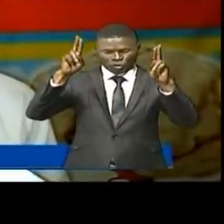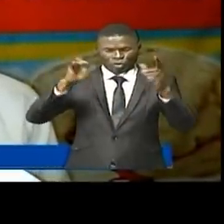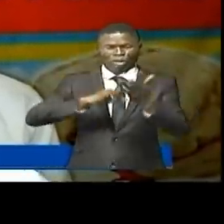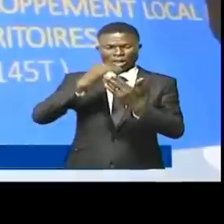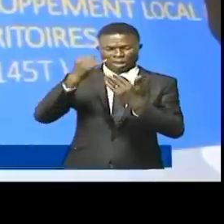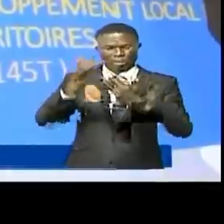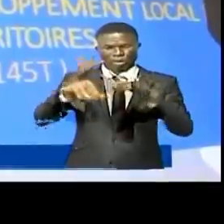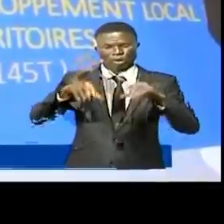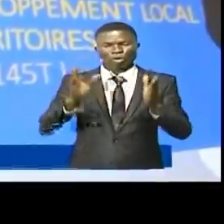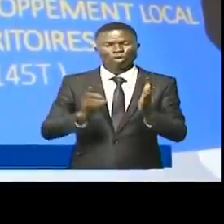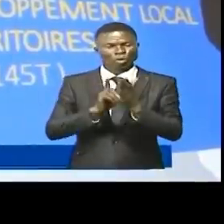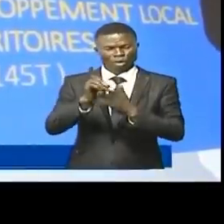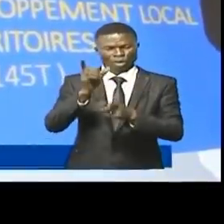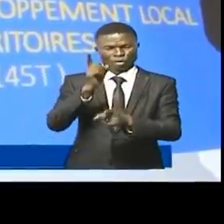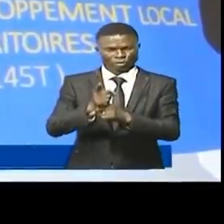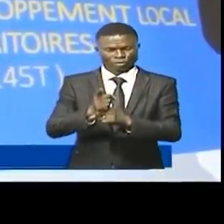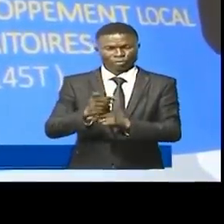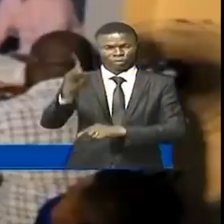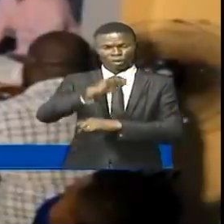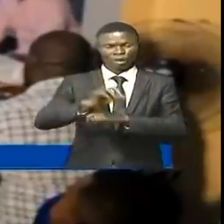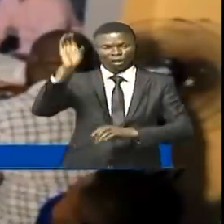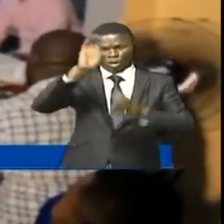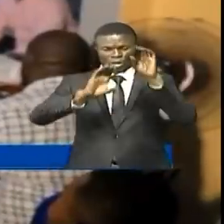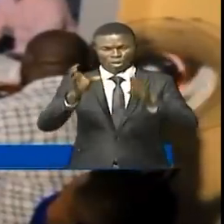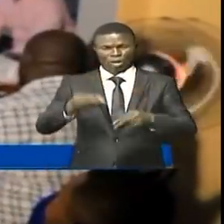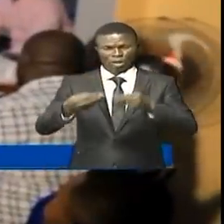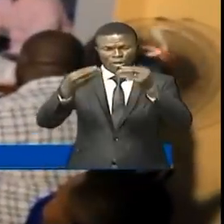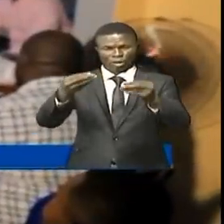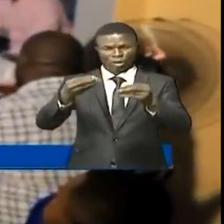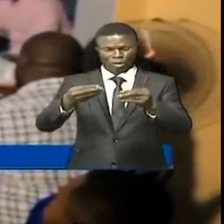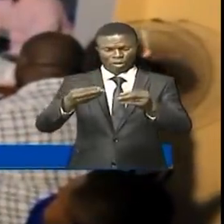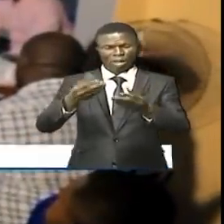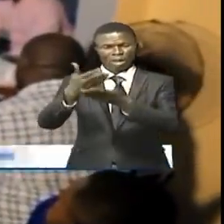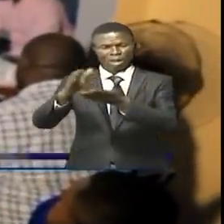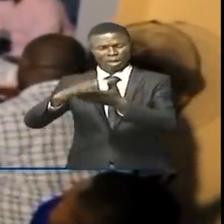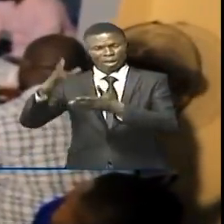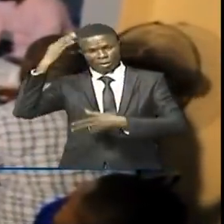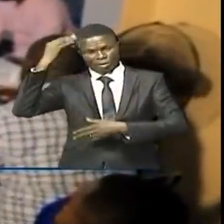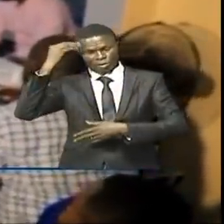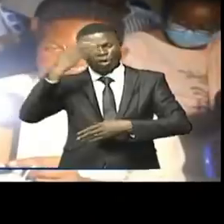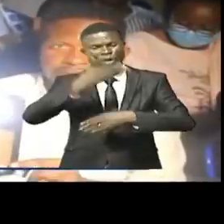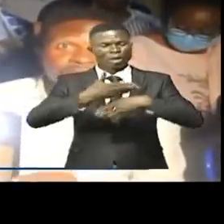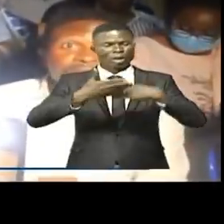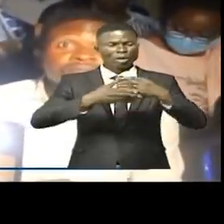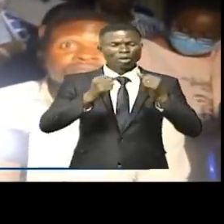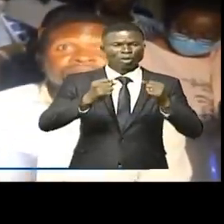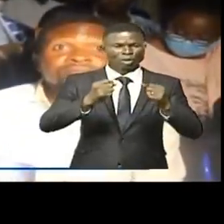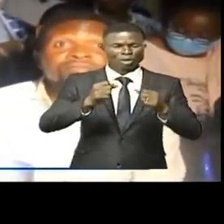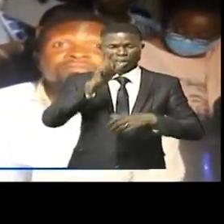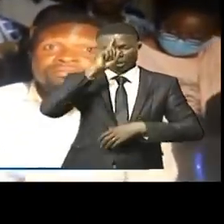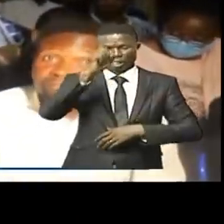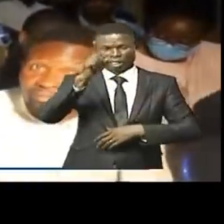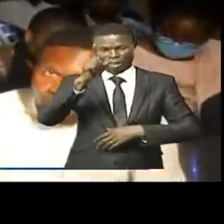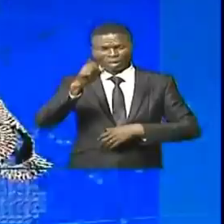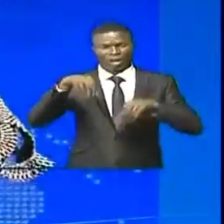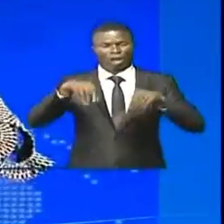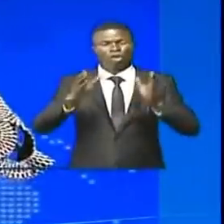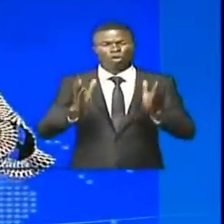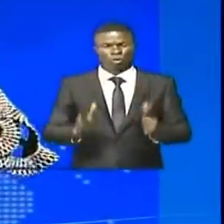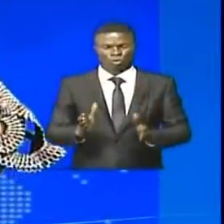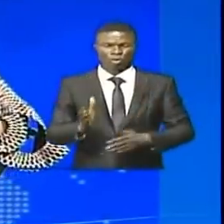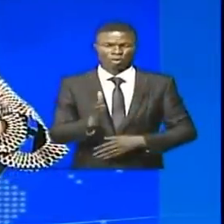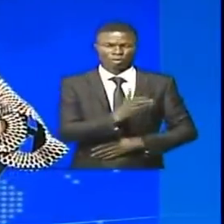six journées scientifiques offrent un cadre des partages et d'édification à l'intelligence et à congolais